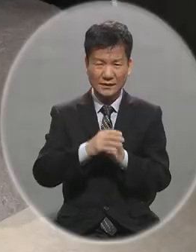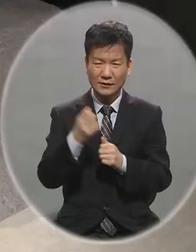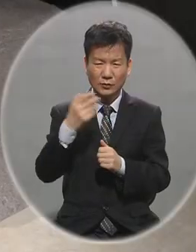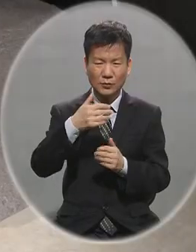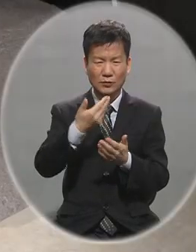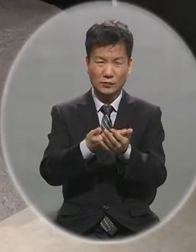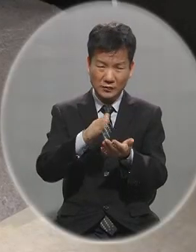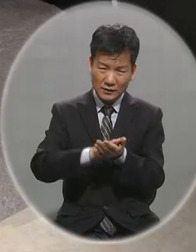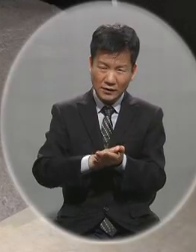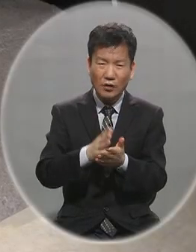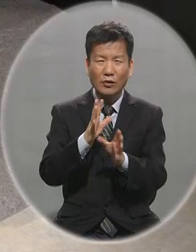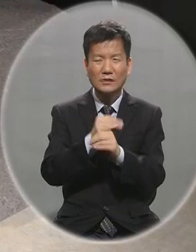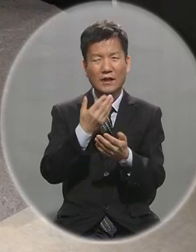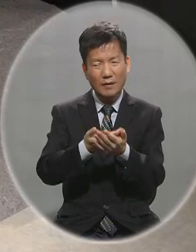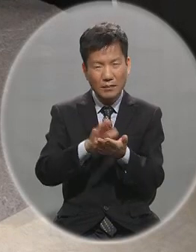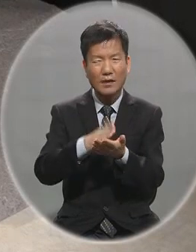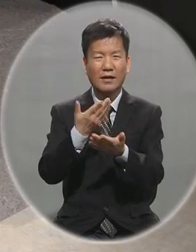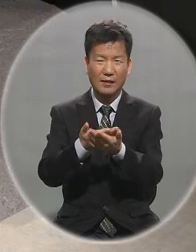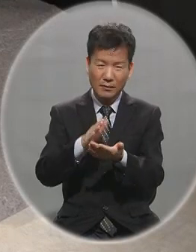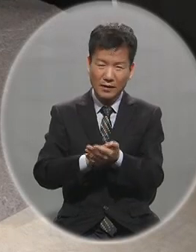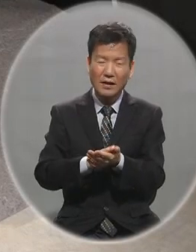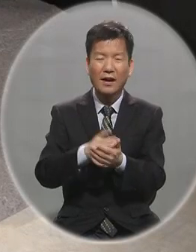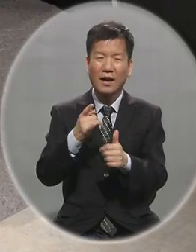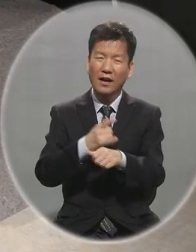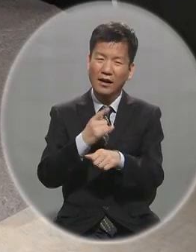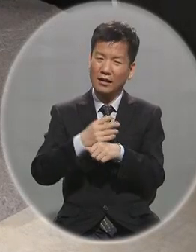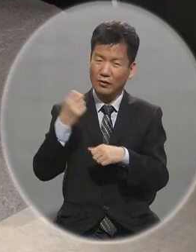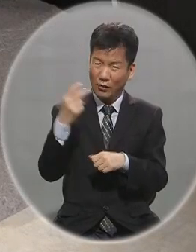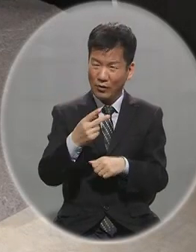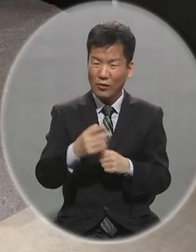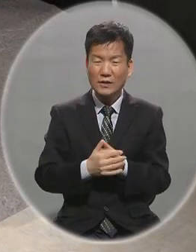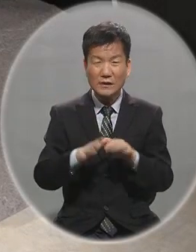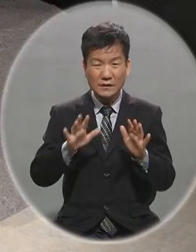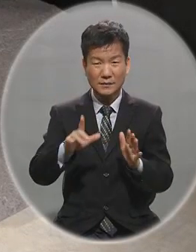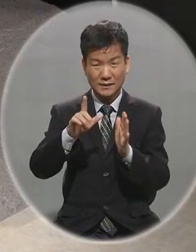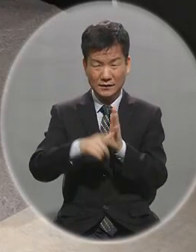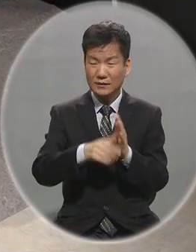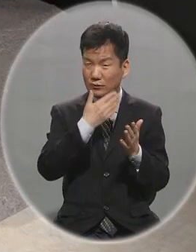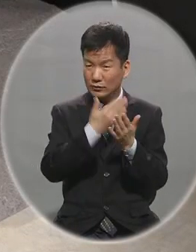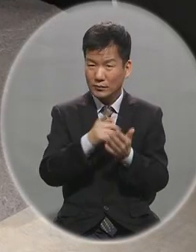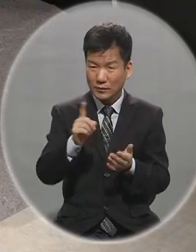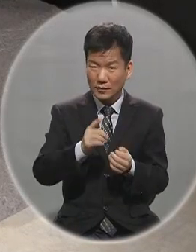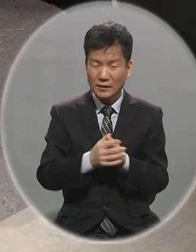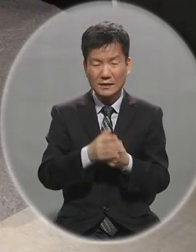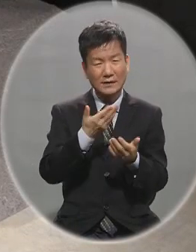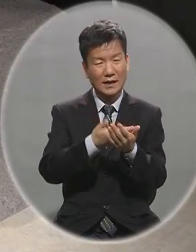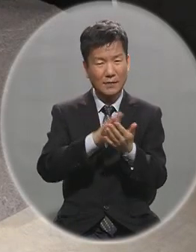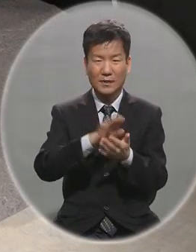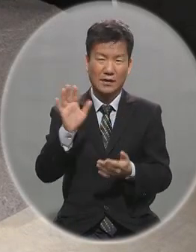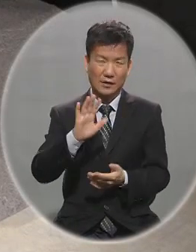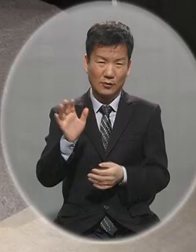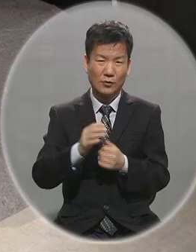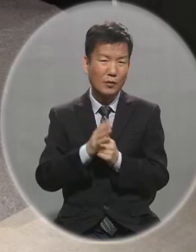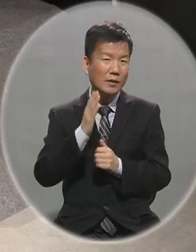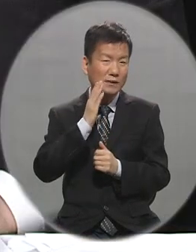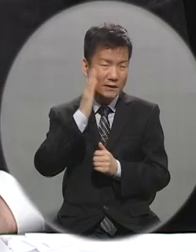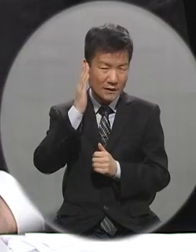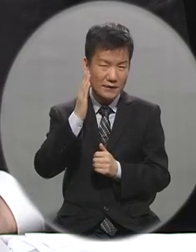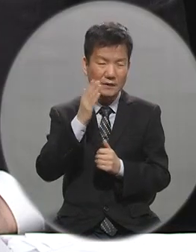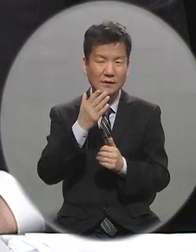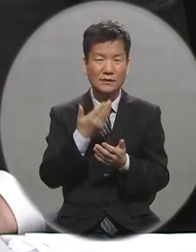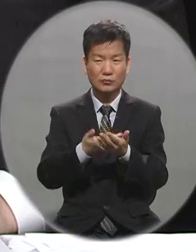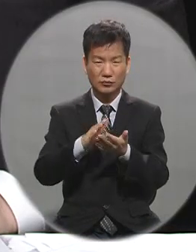같습니다. 언제까지 개발 정책을 취해야 할지 모르겠고요. 지금 시대의 핵심적 가치는 재개발이 아니라 그린